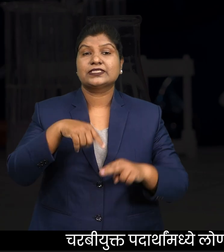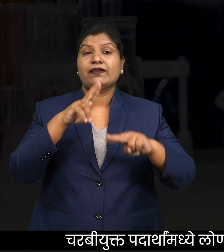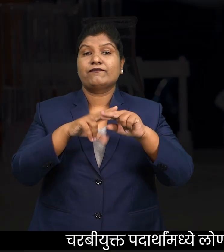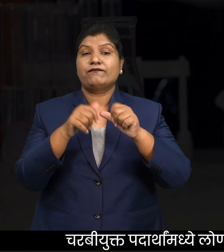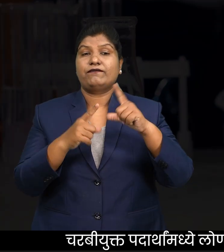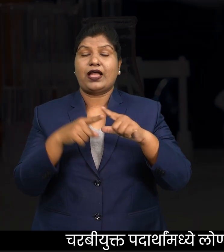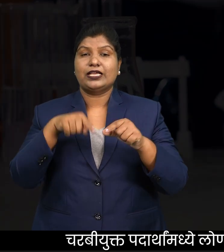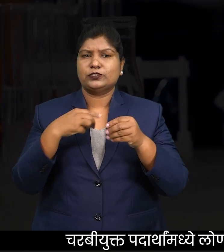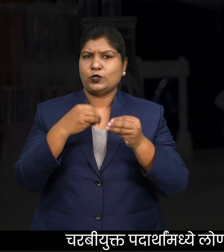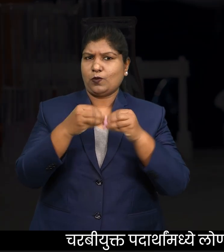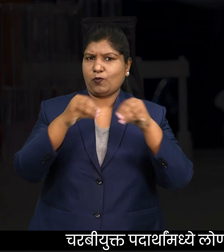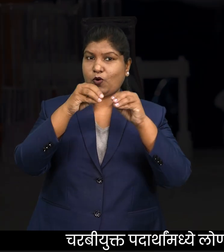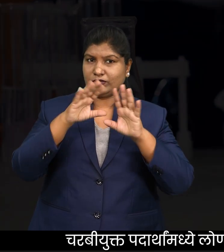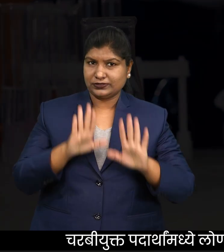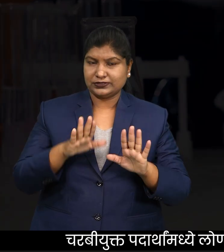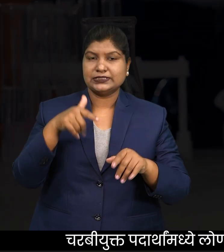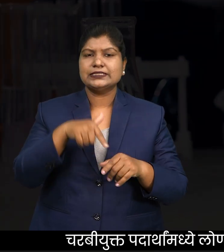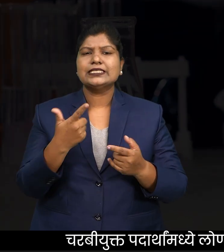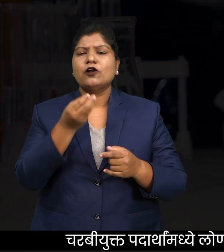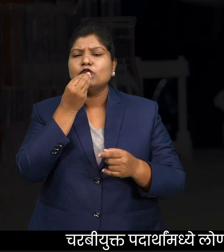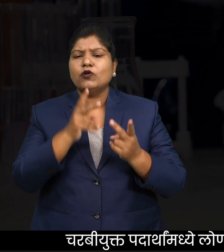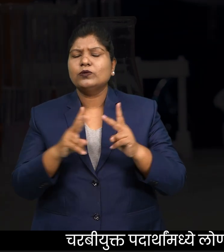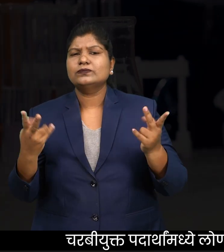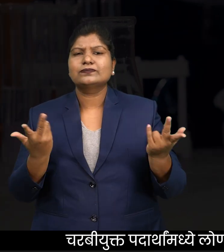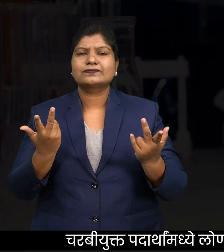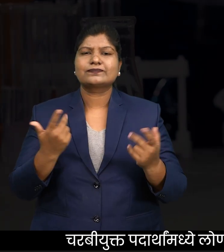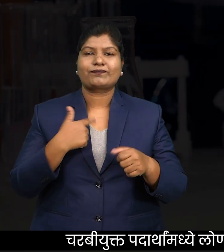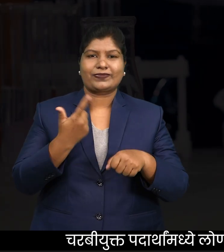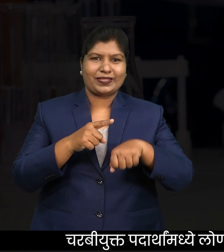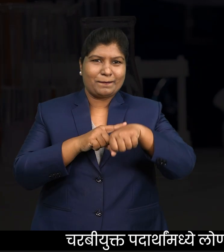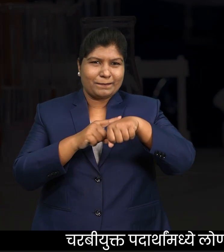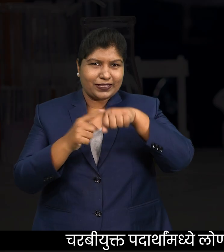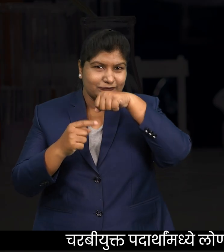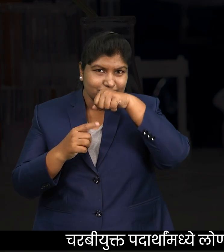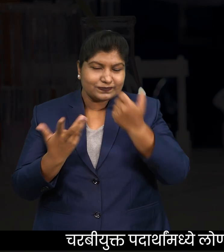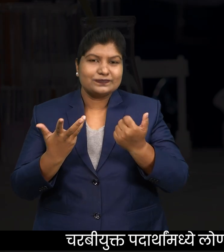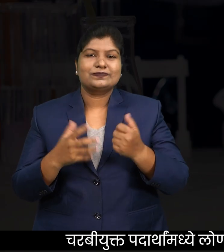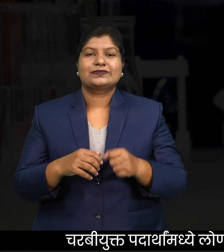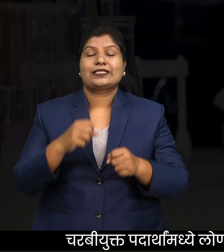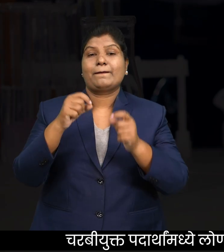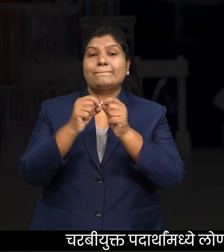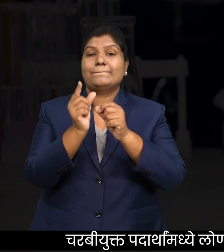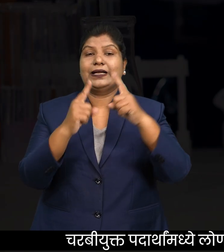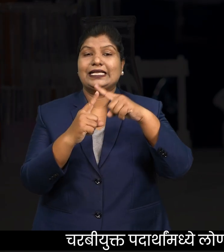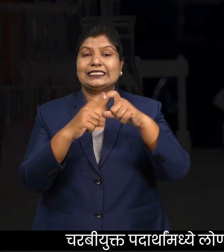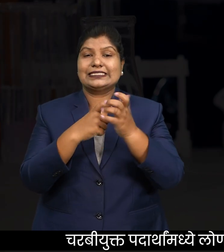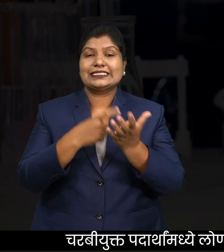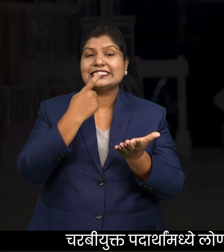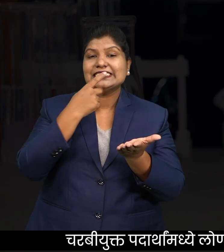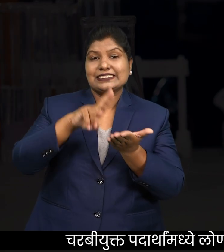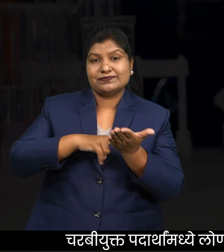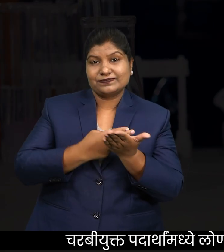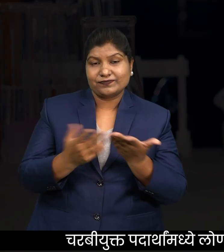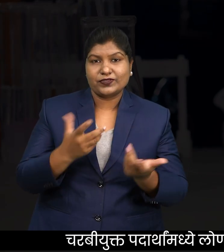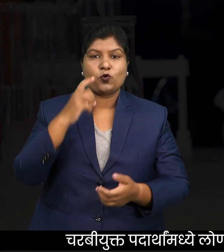चरबीयुक्त पदार्थांमध्ये लोणी, तूप, तेल,